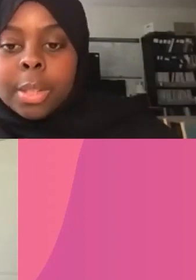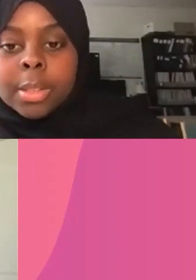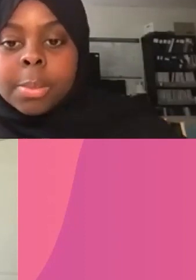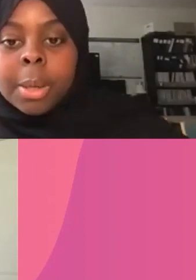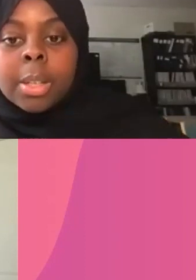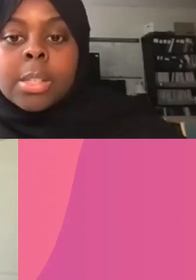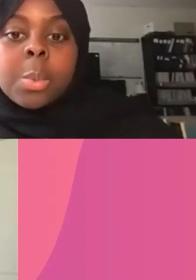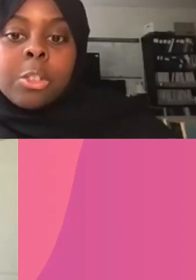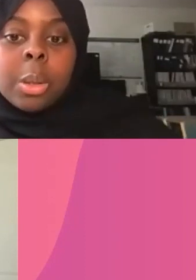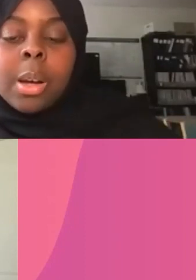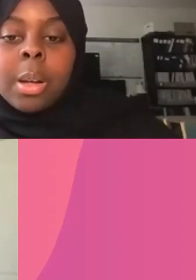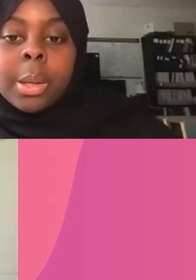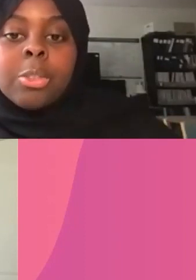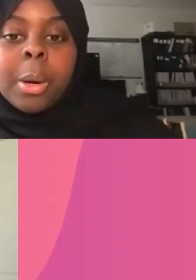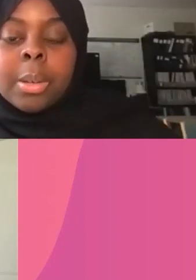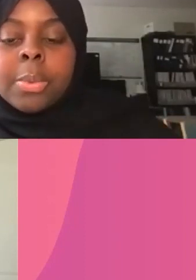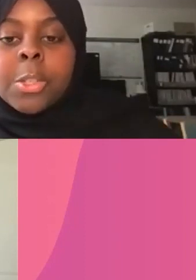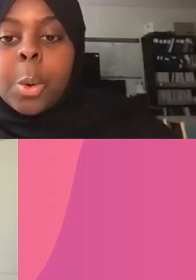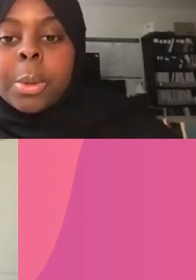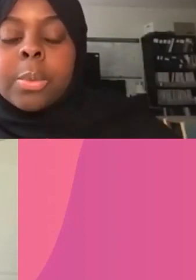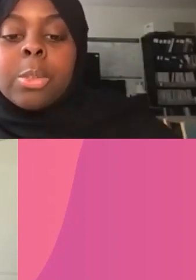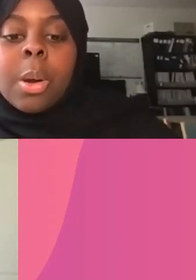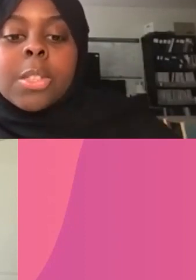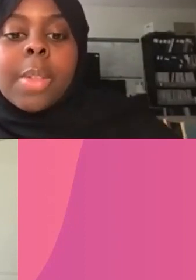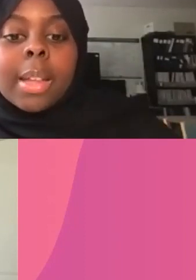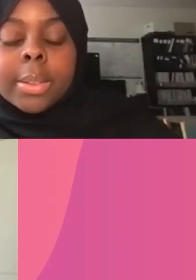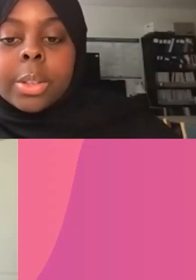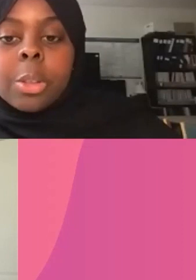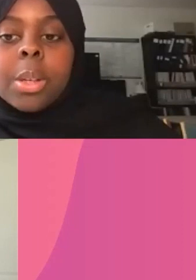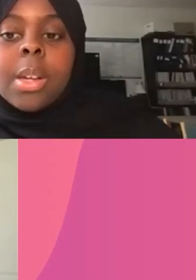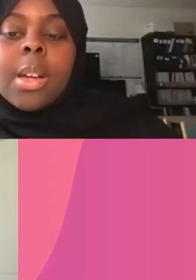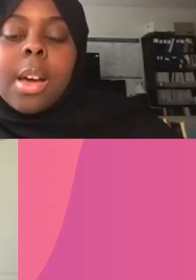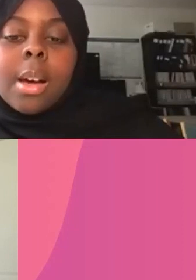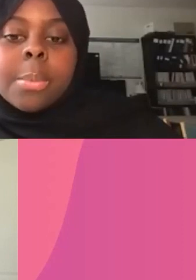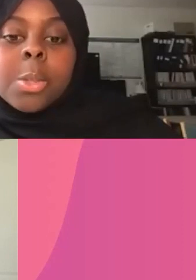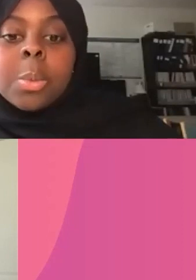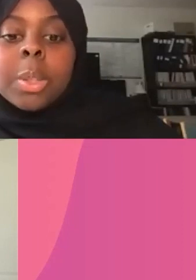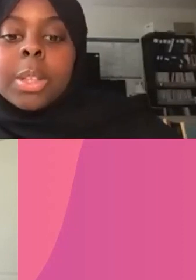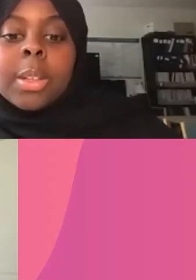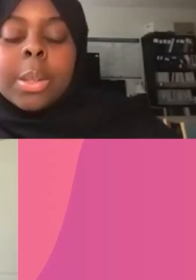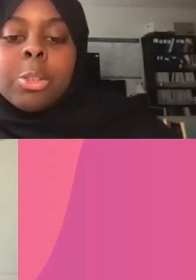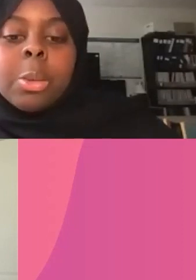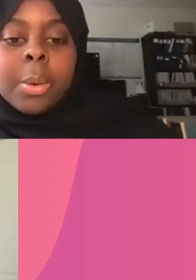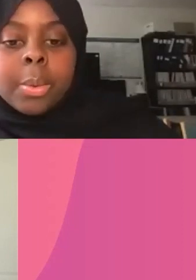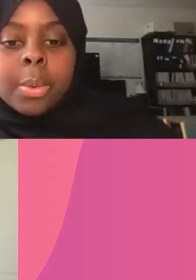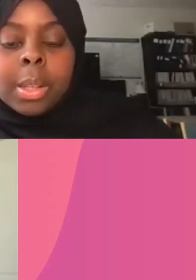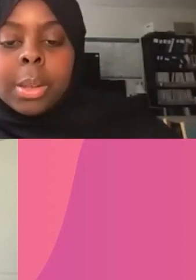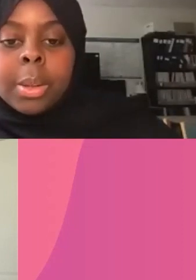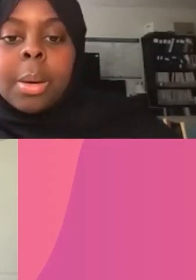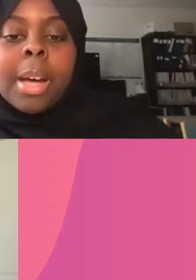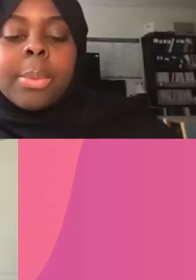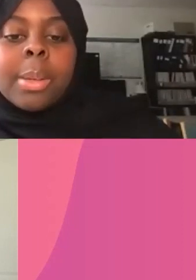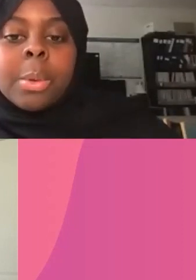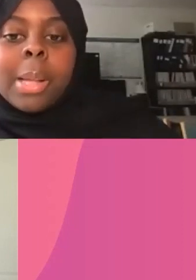je dirais que cette littérature portant sur les disparités raciales et ethniques et notre revue exploratoire porte sur ce genre